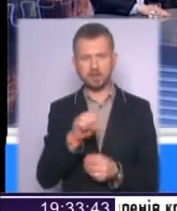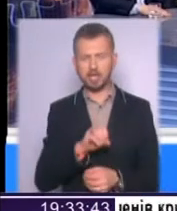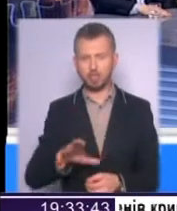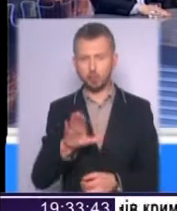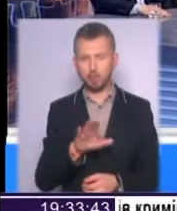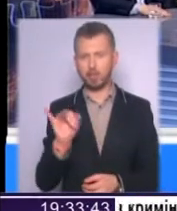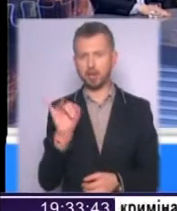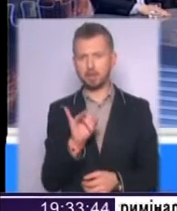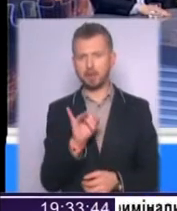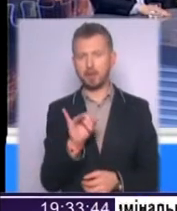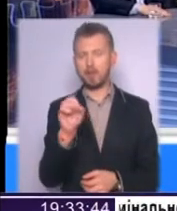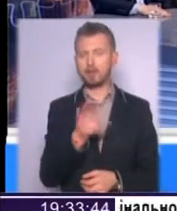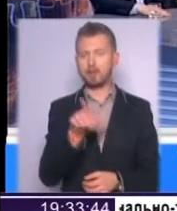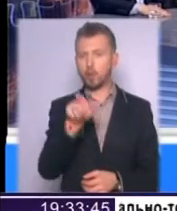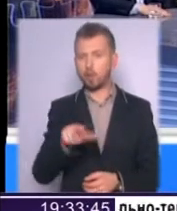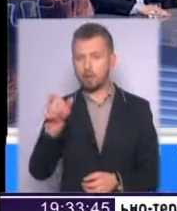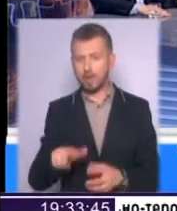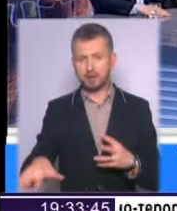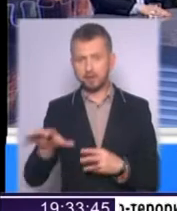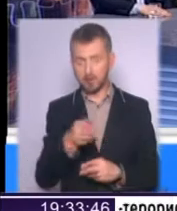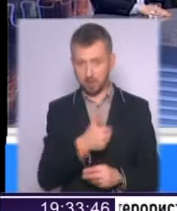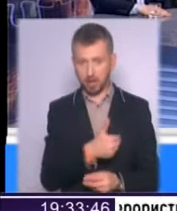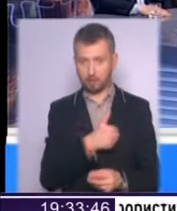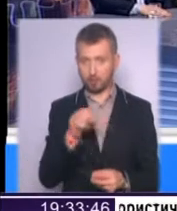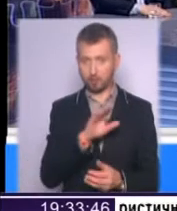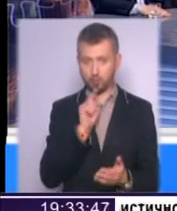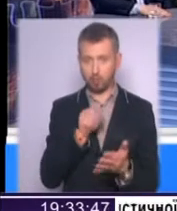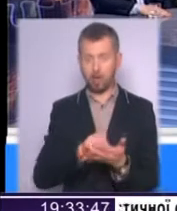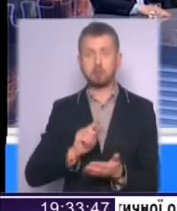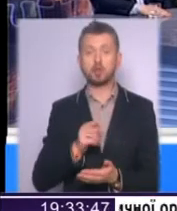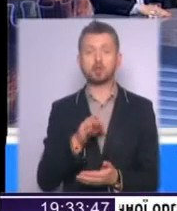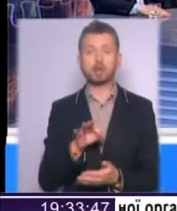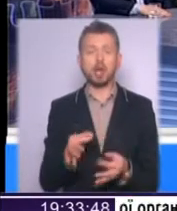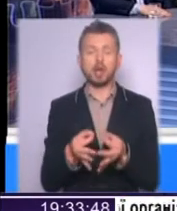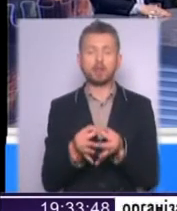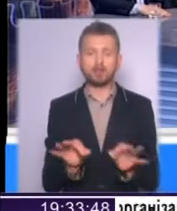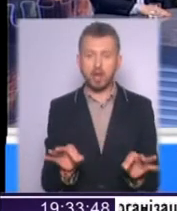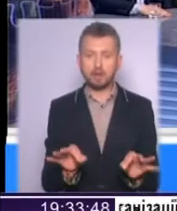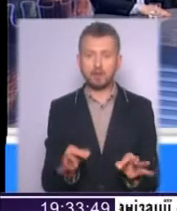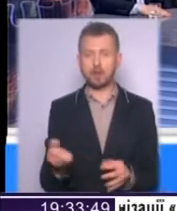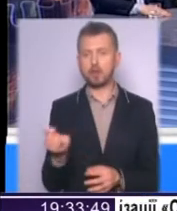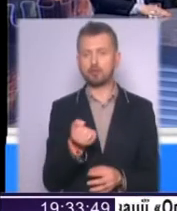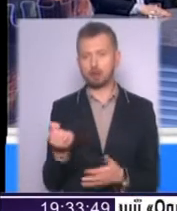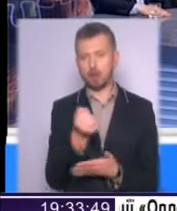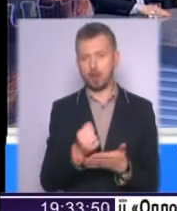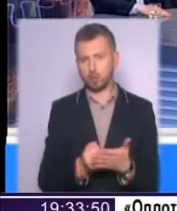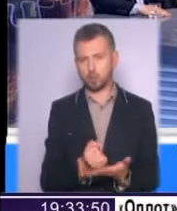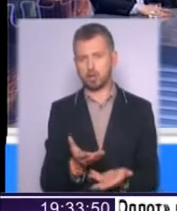И европейцам всем, мы же хотим в Европу попасть, так. Почему-то разрешается ношение оружия при